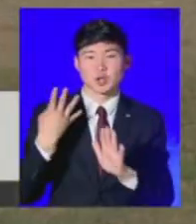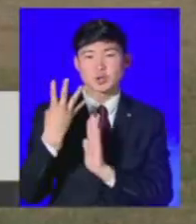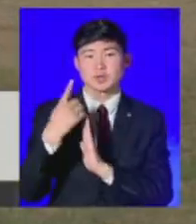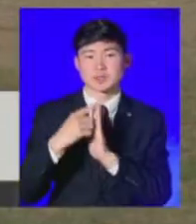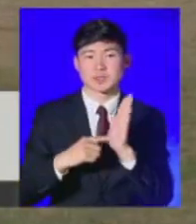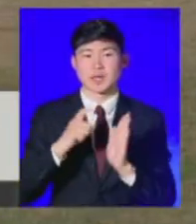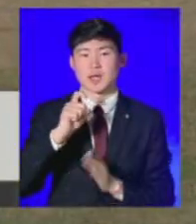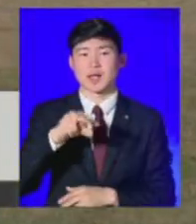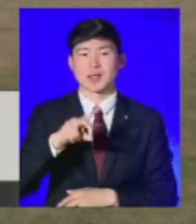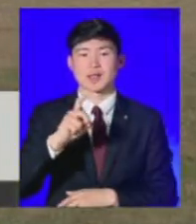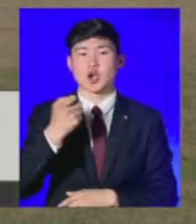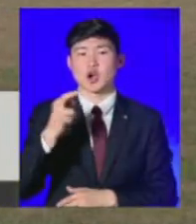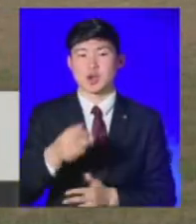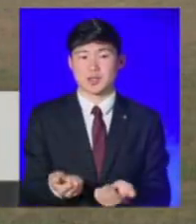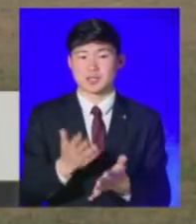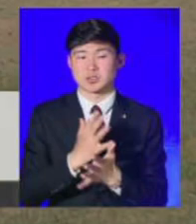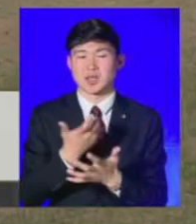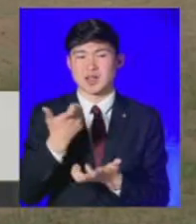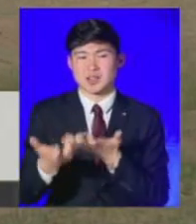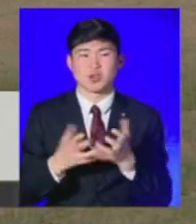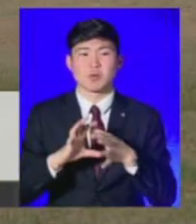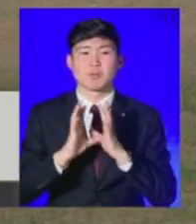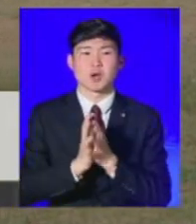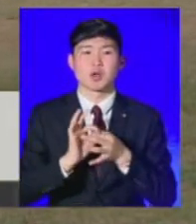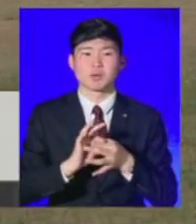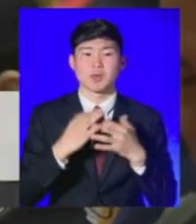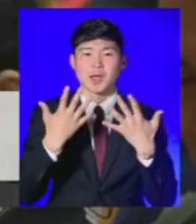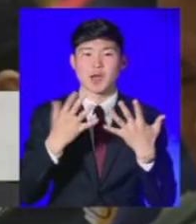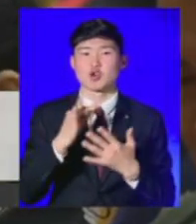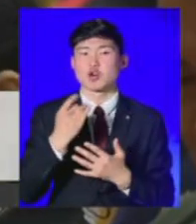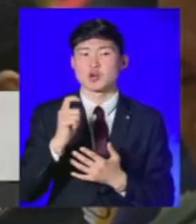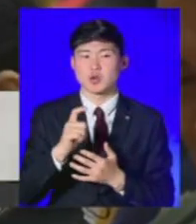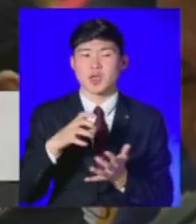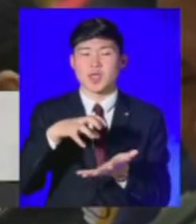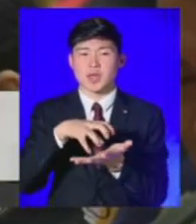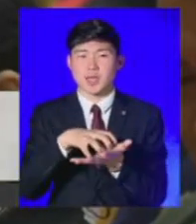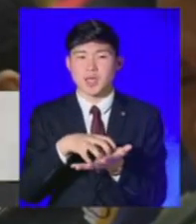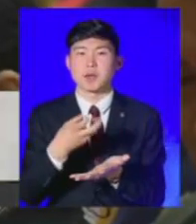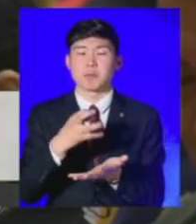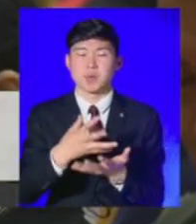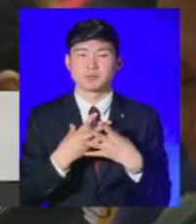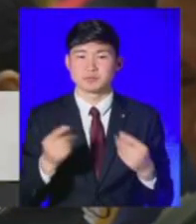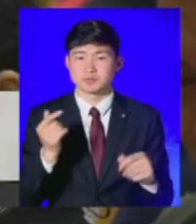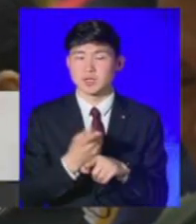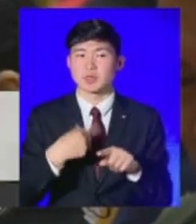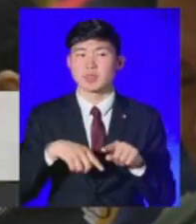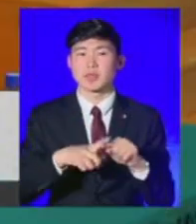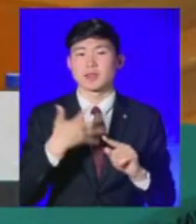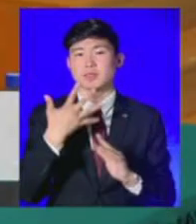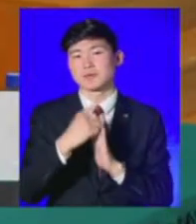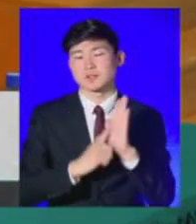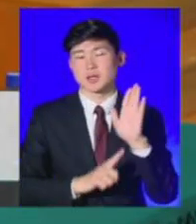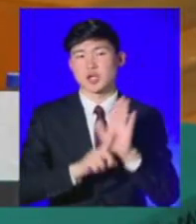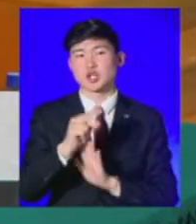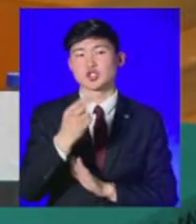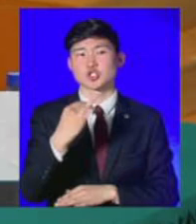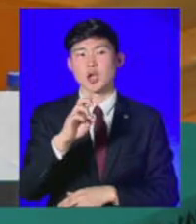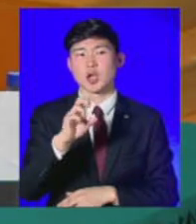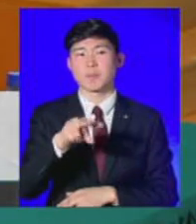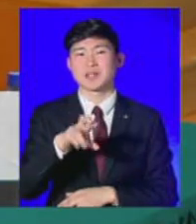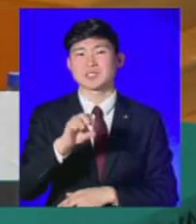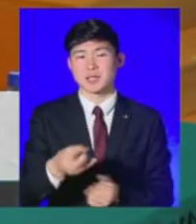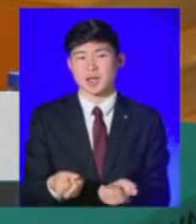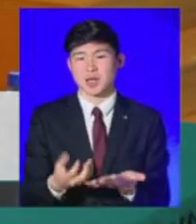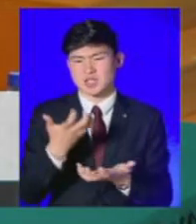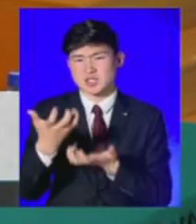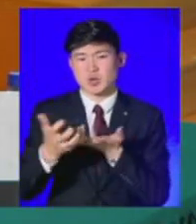халах хол сумд гарсан түмрээс үүдэн 10 гаруй өрх орон гэр малаа галдалцсан. За мөн 5-р сарын ихээр Чойболсон сумд гарсан хээрийн төмөрөө